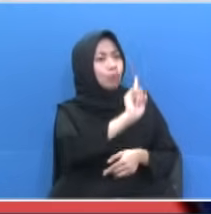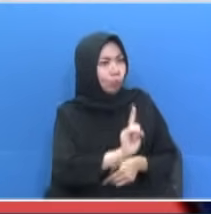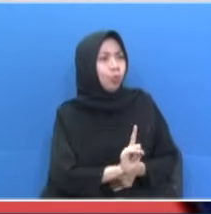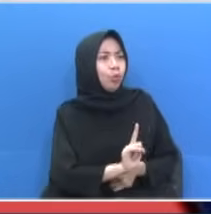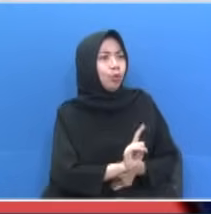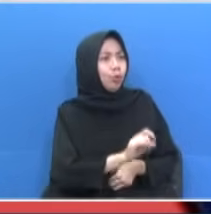terbuka di dalam